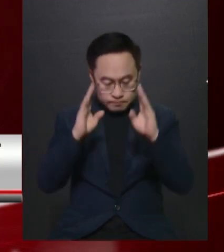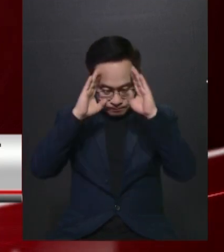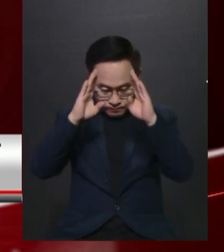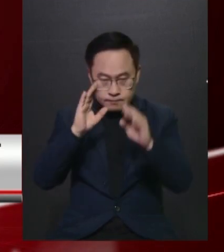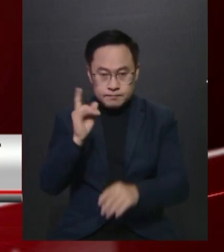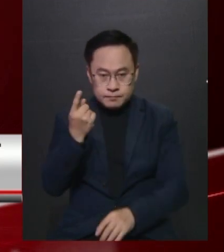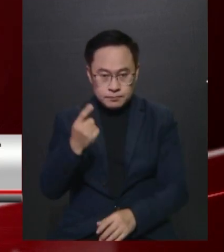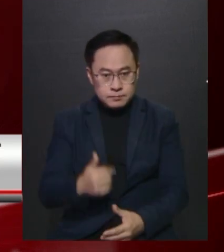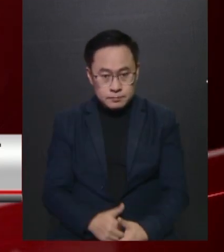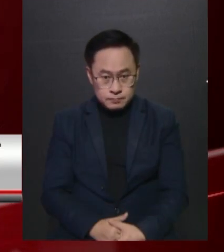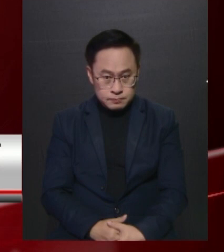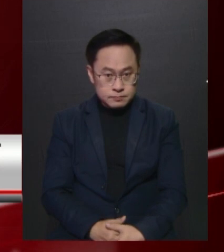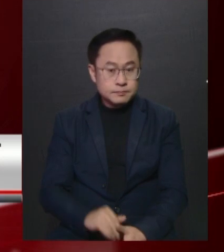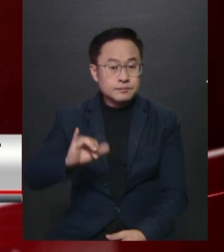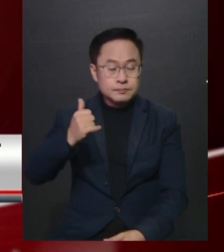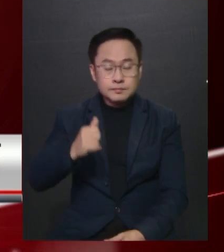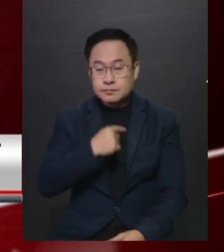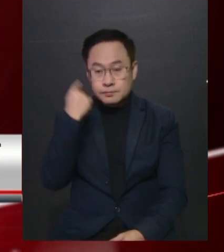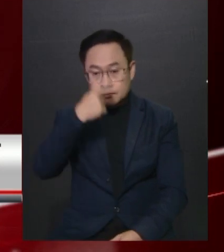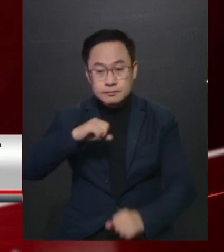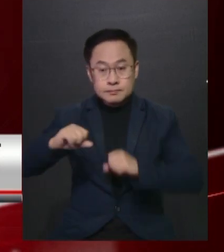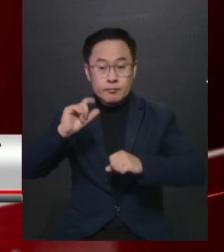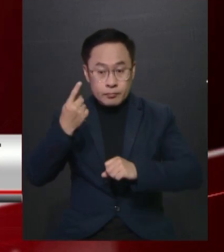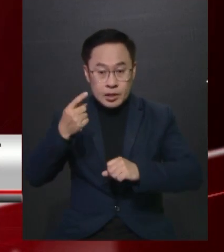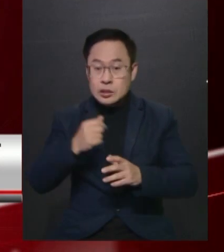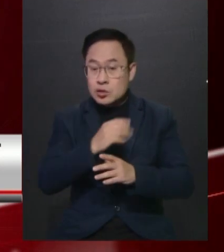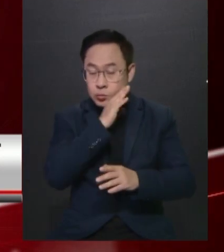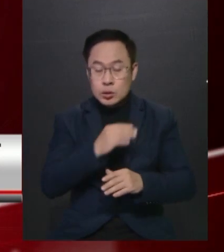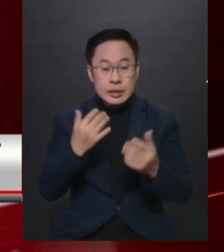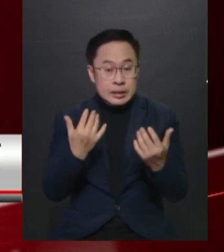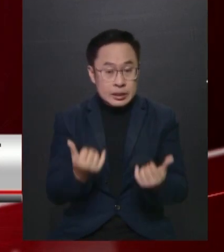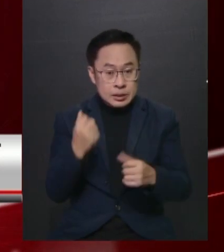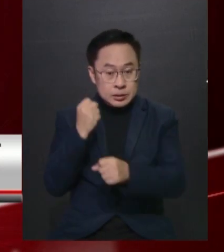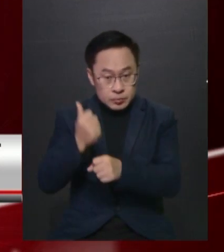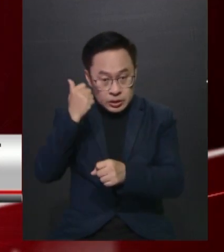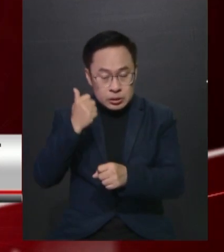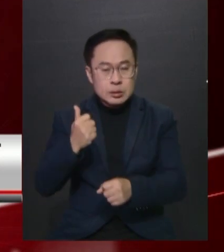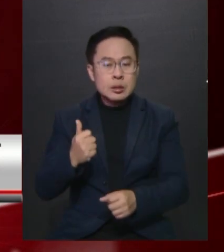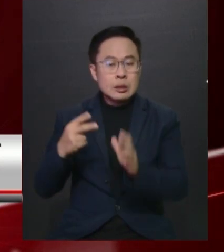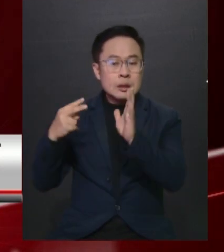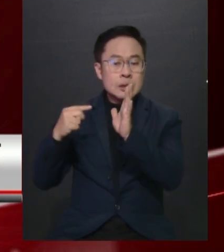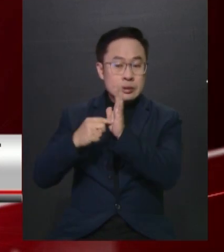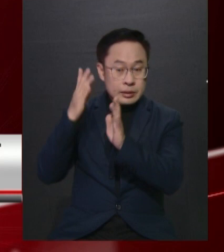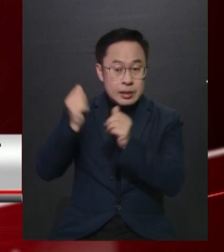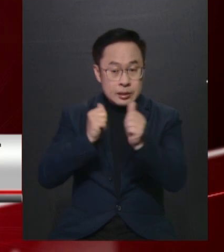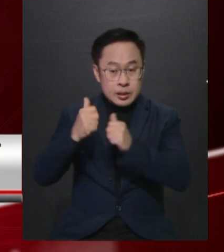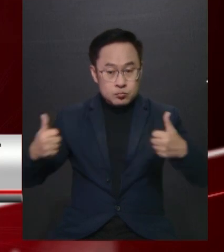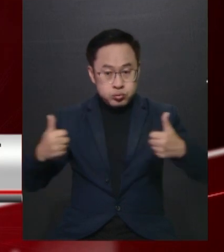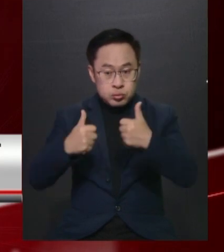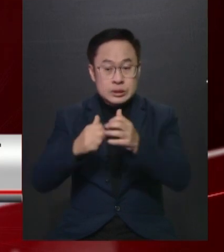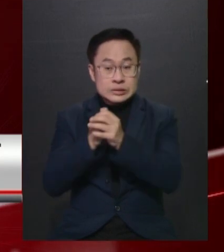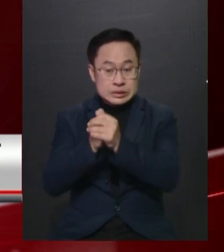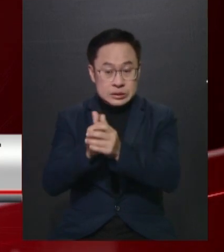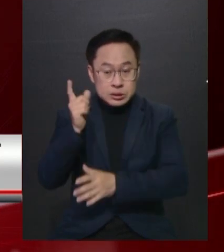ครั้งนี้เนี่ยถ้าฟอร์มดีต่อเนื่องก็อาจจะติดทีมไปในเกมเจอกับจีนก็เป็นไปได ้แล้วก็นักเตะหลายคนที่เพิ่งจะมีโอกาสก้าวขึ้นมา